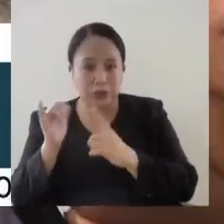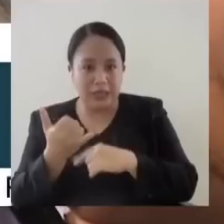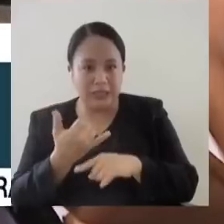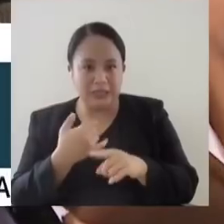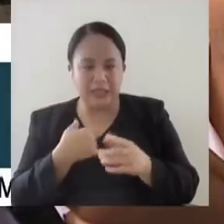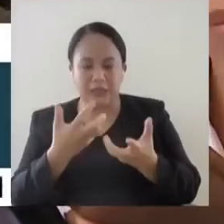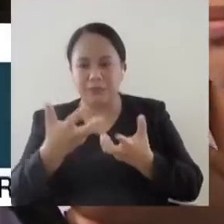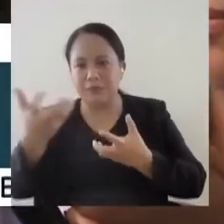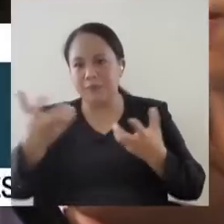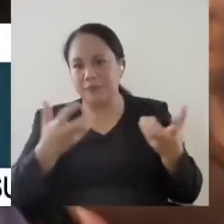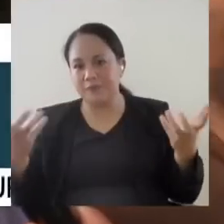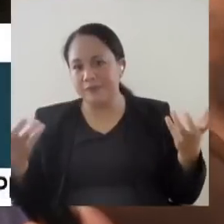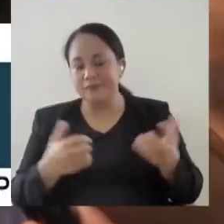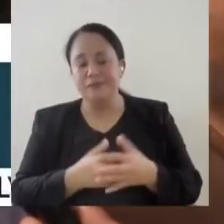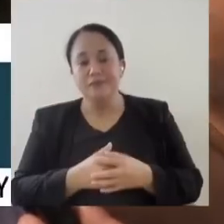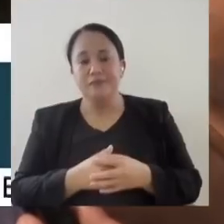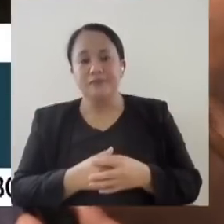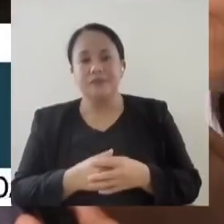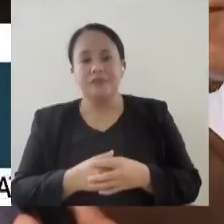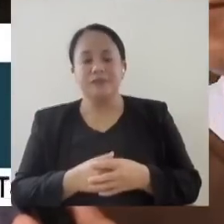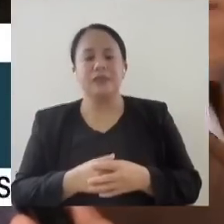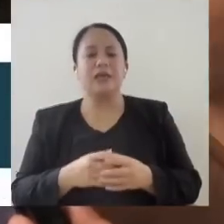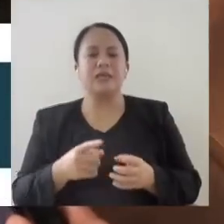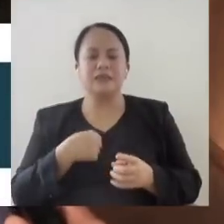pagwatak-watakin tayo. At